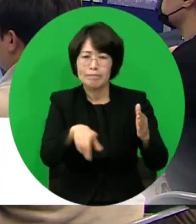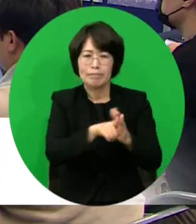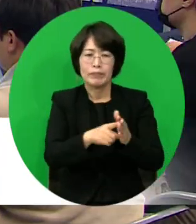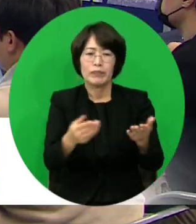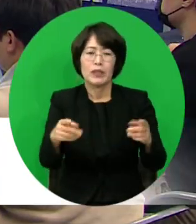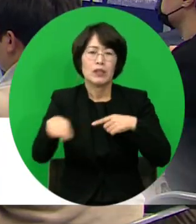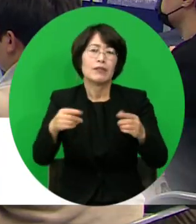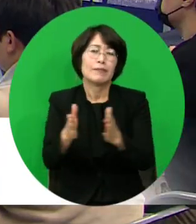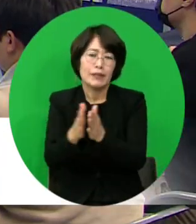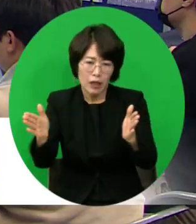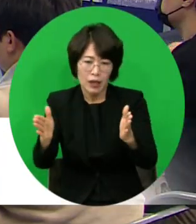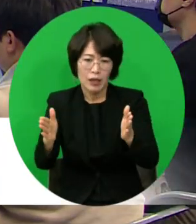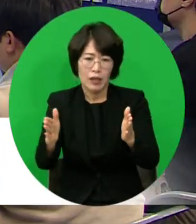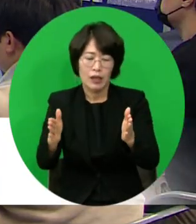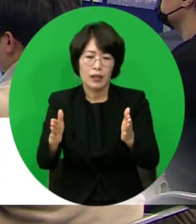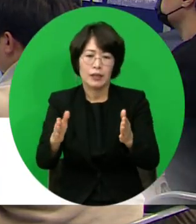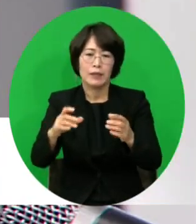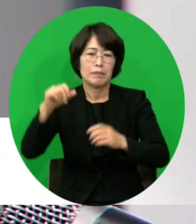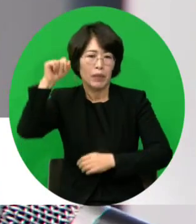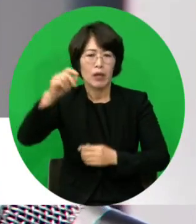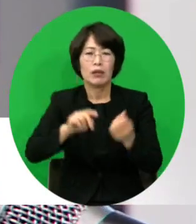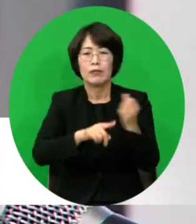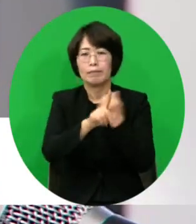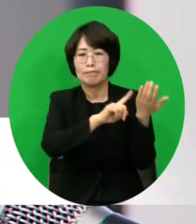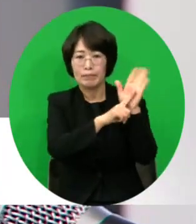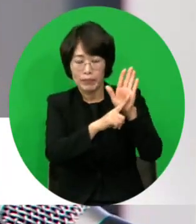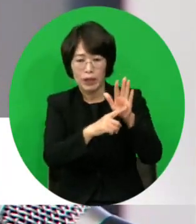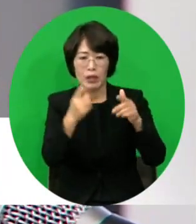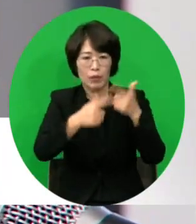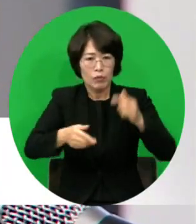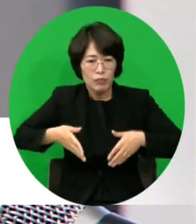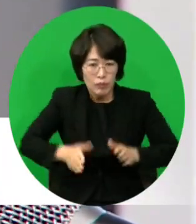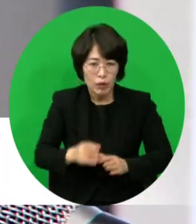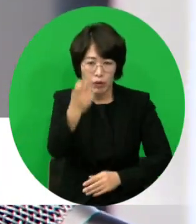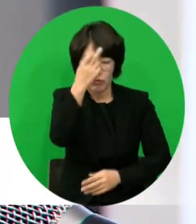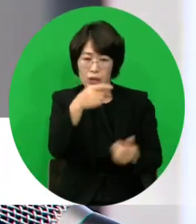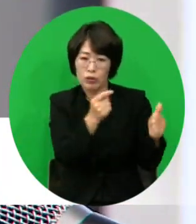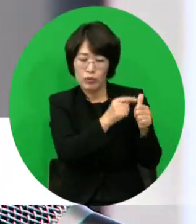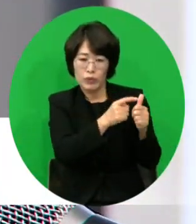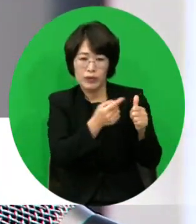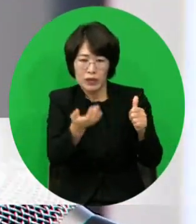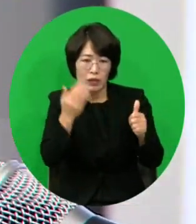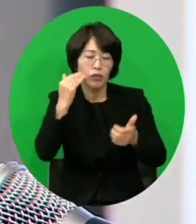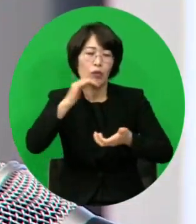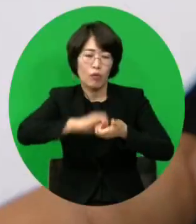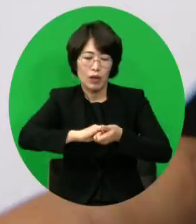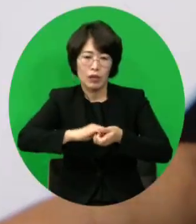시작하겠다고 출마의 변을 밝혔습니다. 목포 출신인 최 예비후보는 전